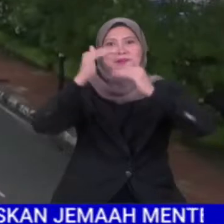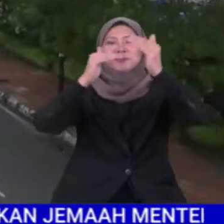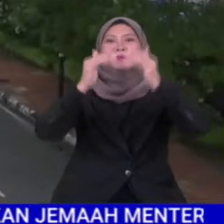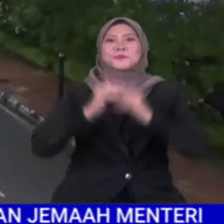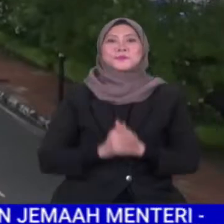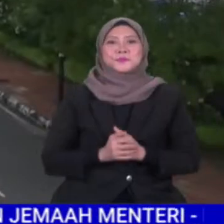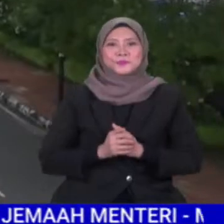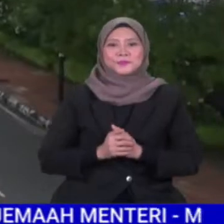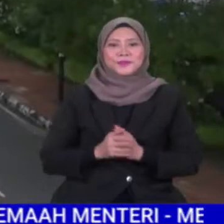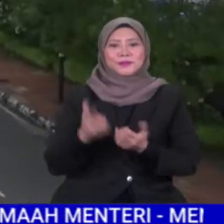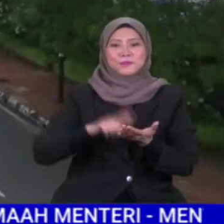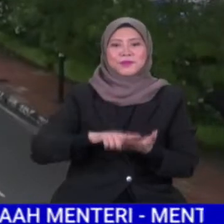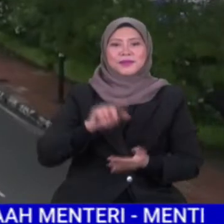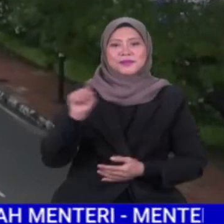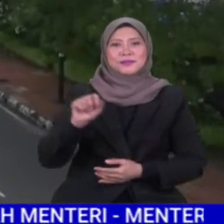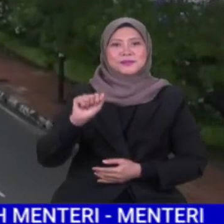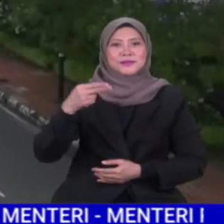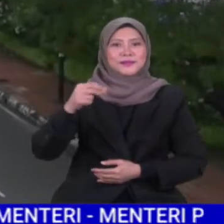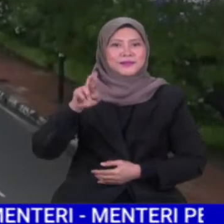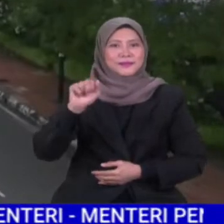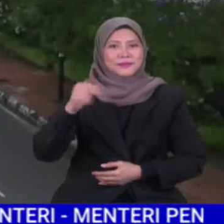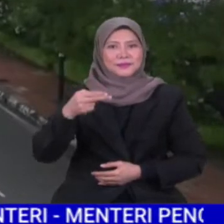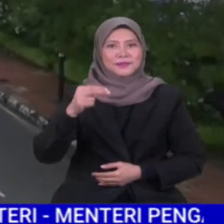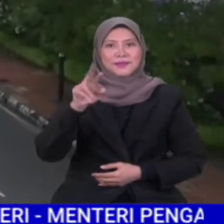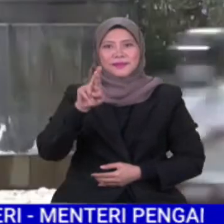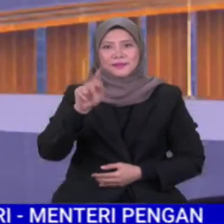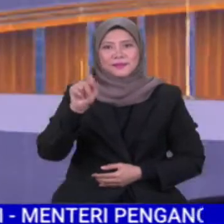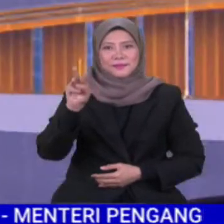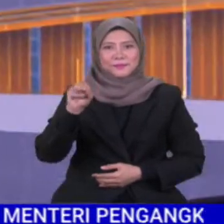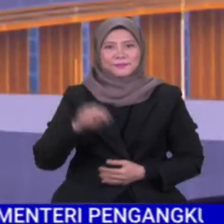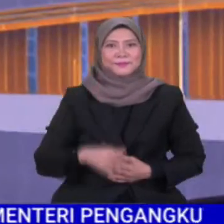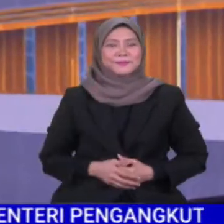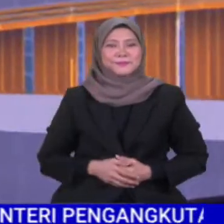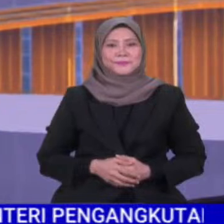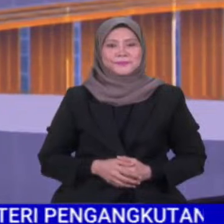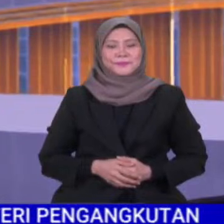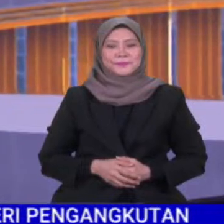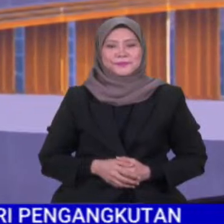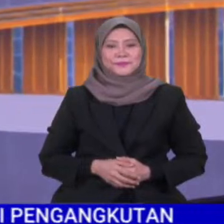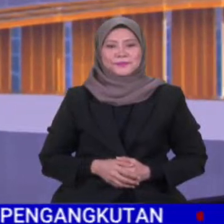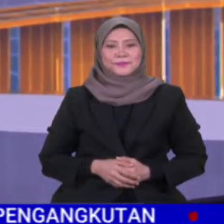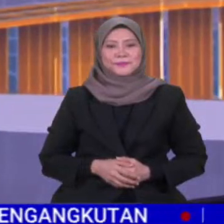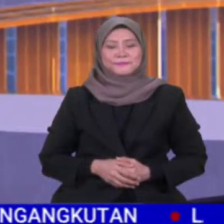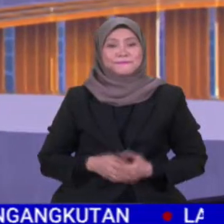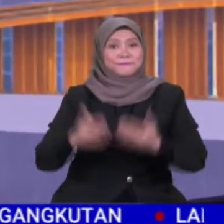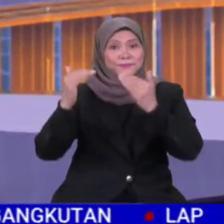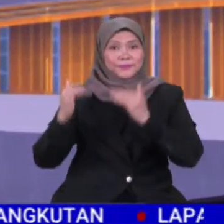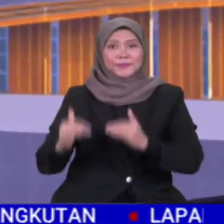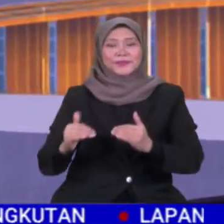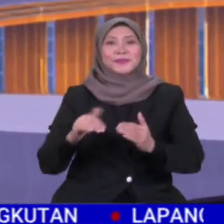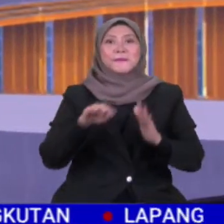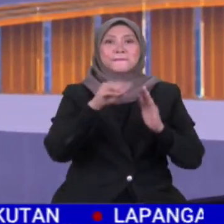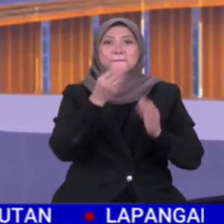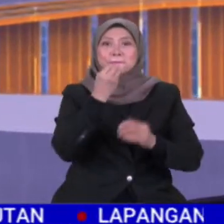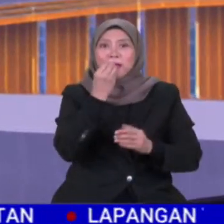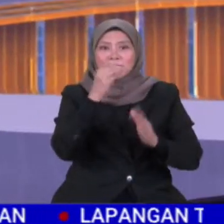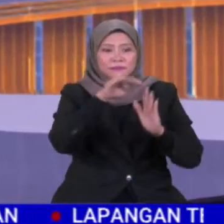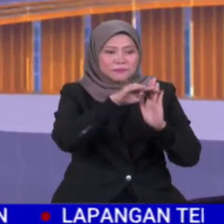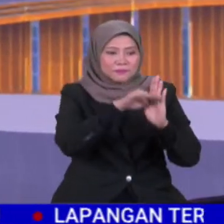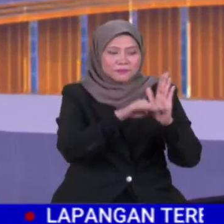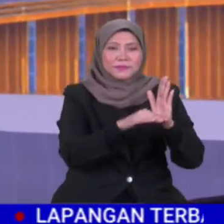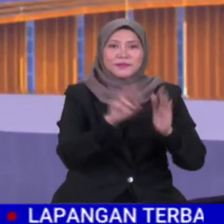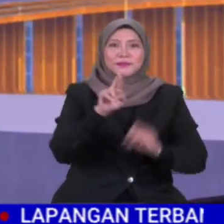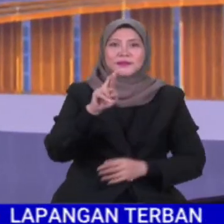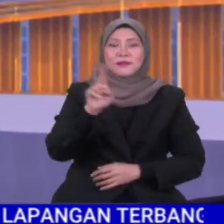Laporan Nur Zuhairah Muhammad Zamri, RTM. Ini pula mengenai menu rahmah. Seorang